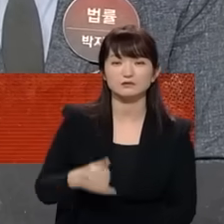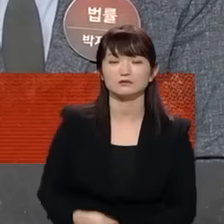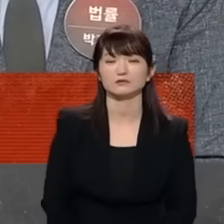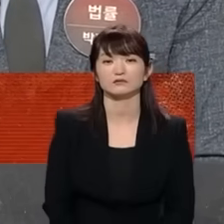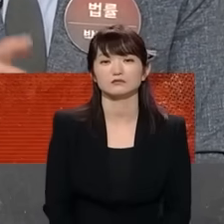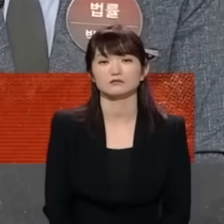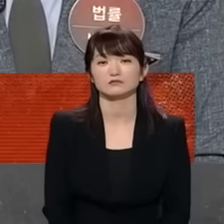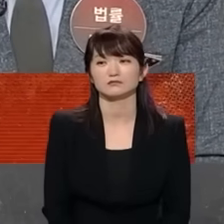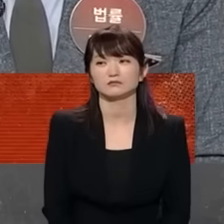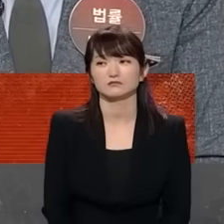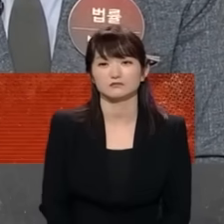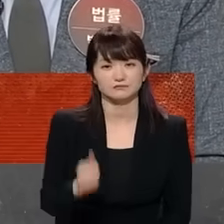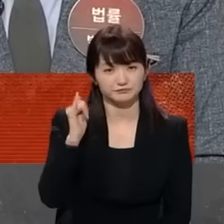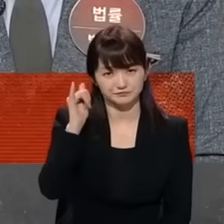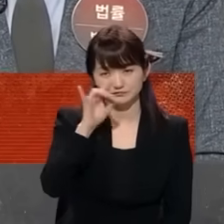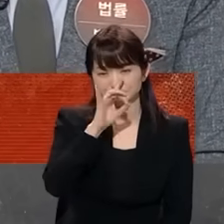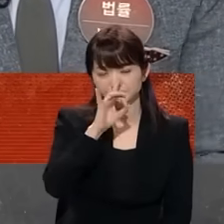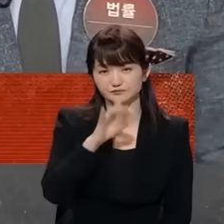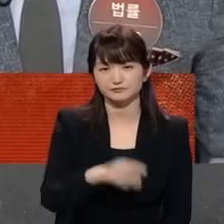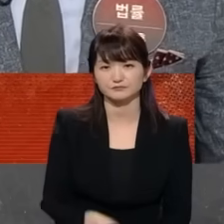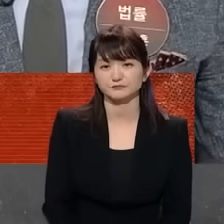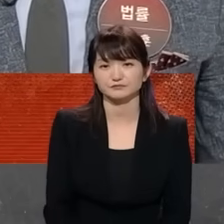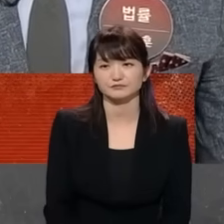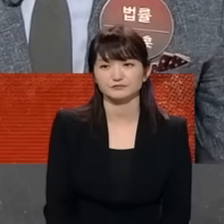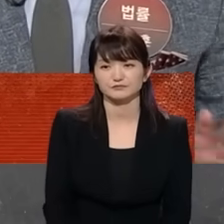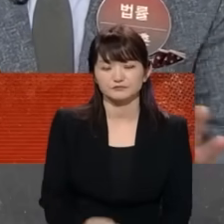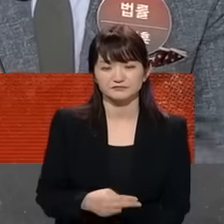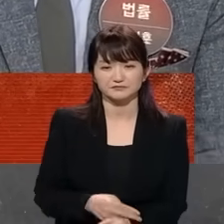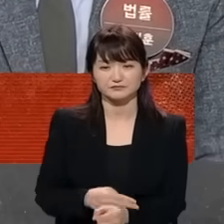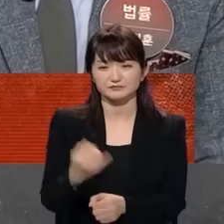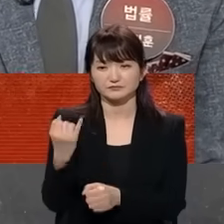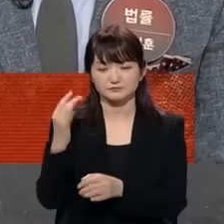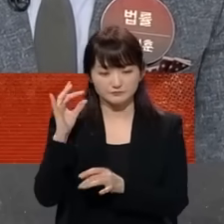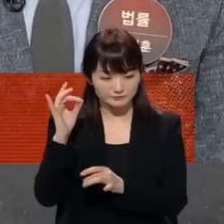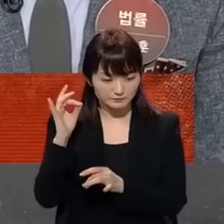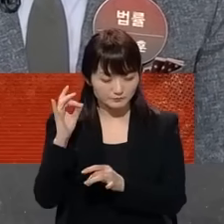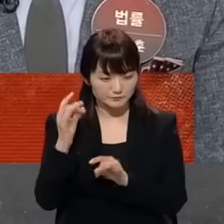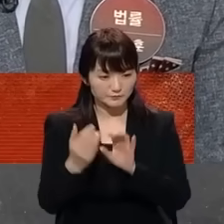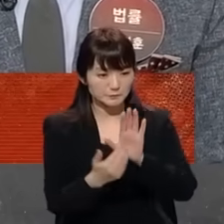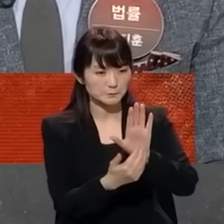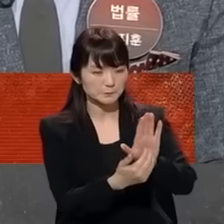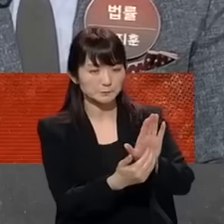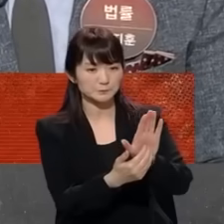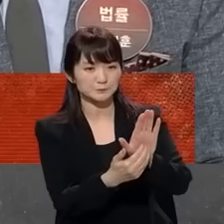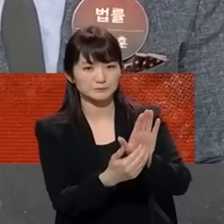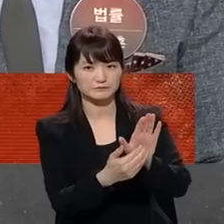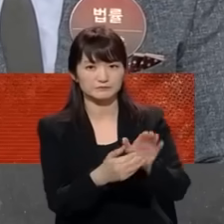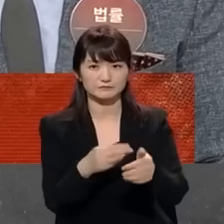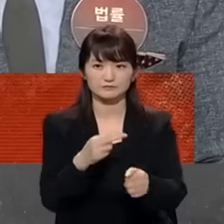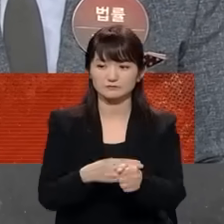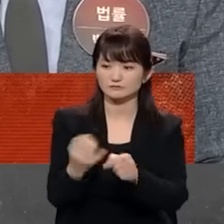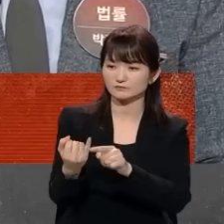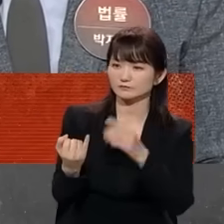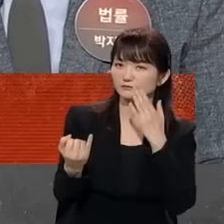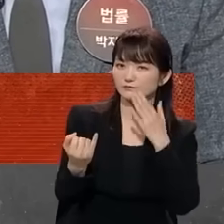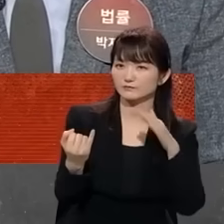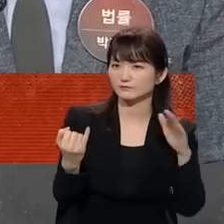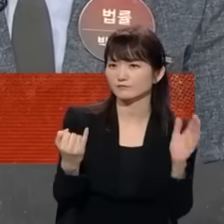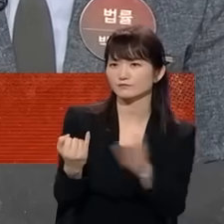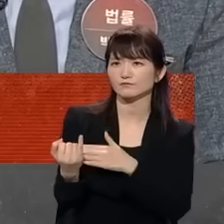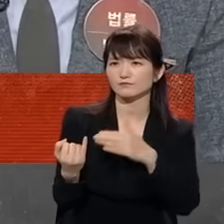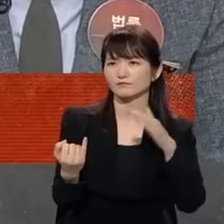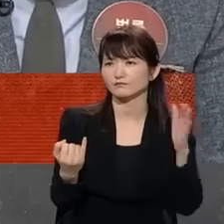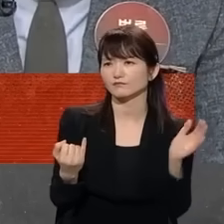같습니다. 신고는 안 됐는 것 같고요. 그래서 선생님이 가만히 있고 좀 제지를 하려고 하니까 선생님 뺨을 이때도